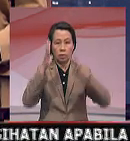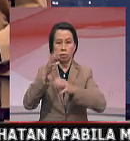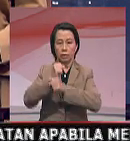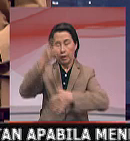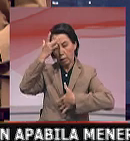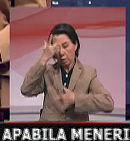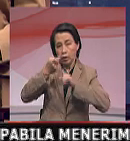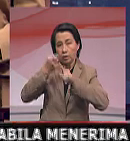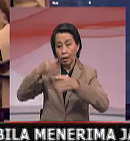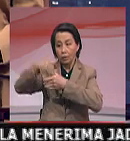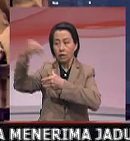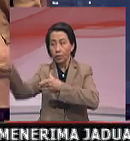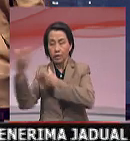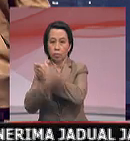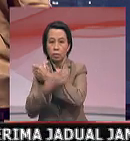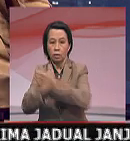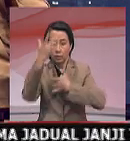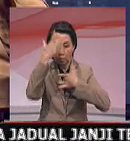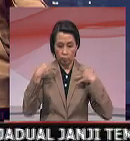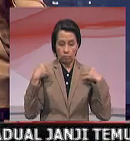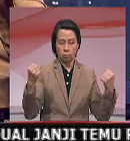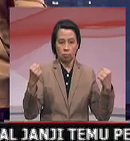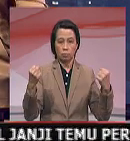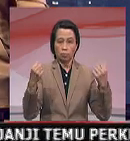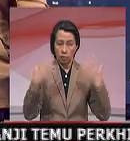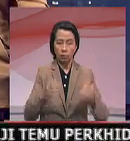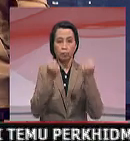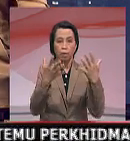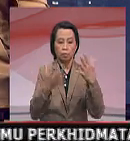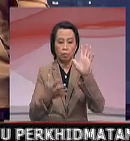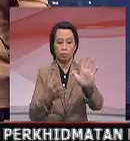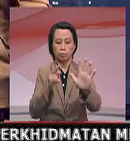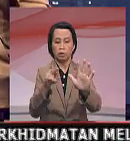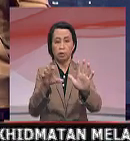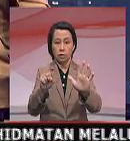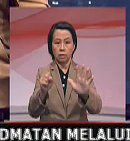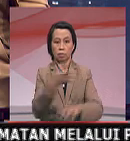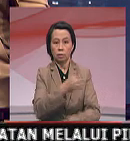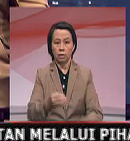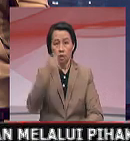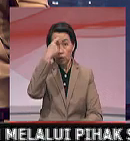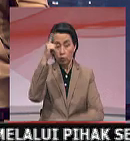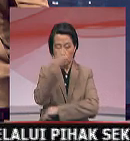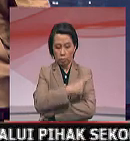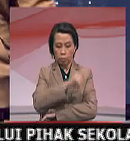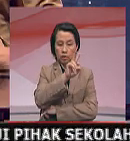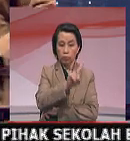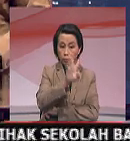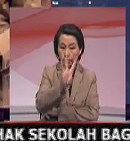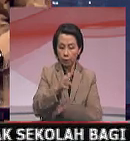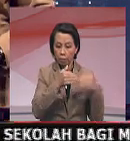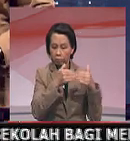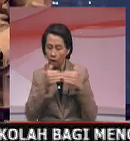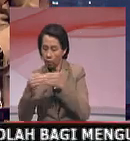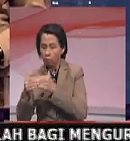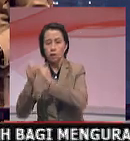mendapat jangkitan di luar negara. Pesakit yang sembuh dan pulih pula sebanyak 5 kes. Manakala untuk hari ke-24